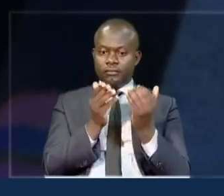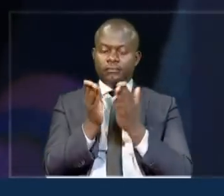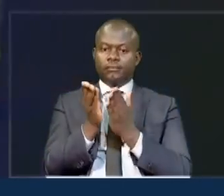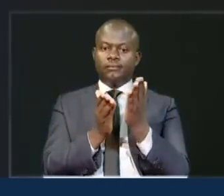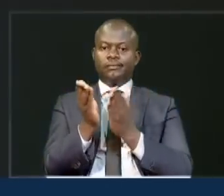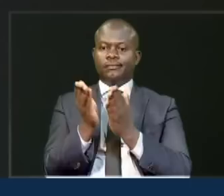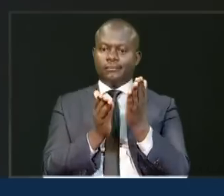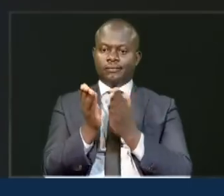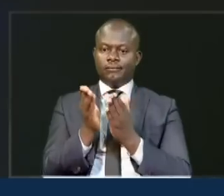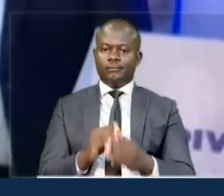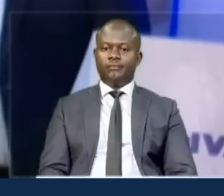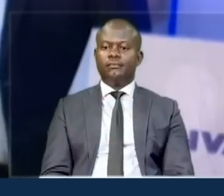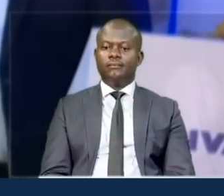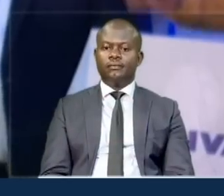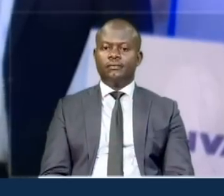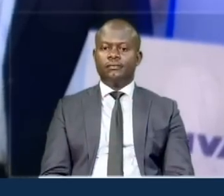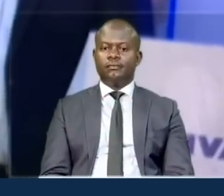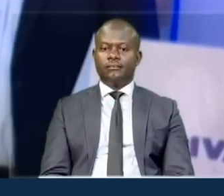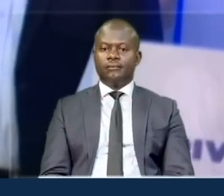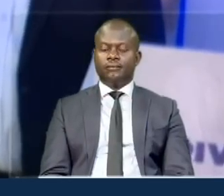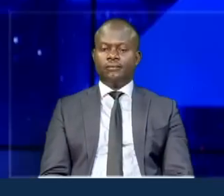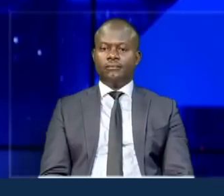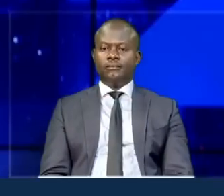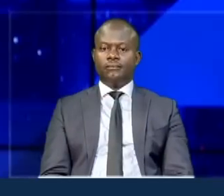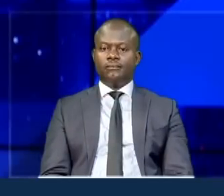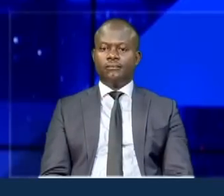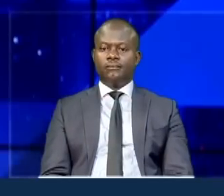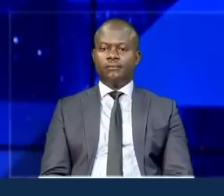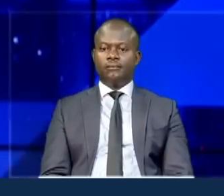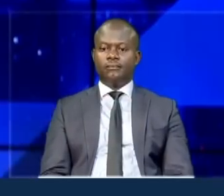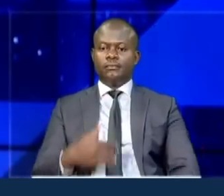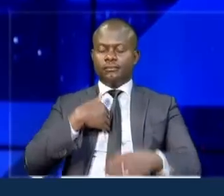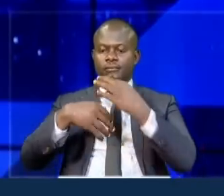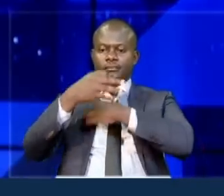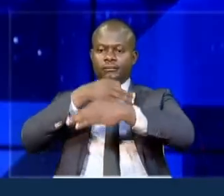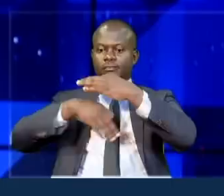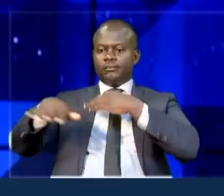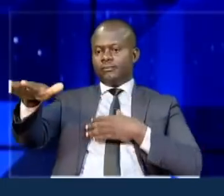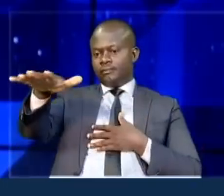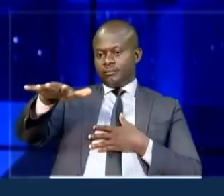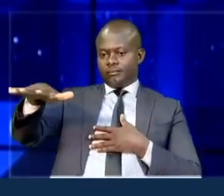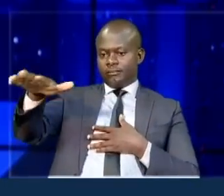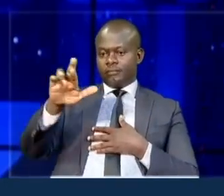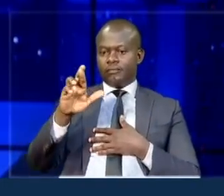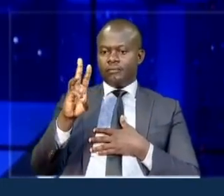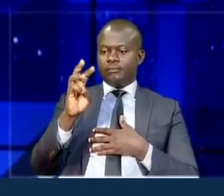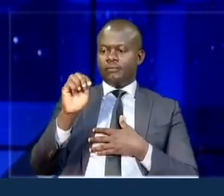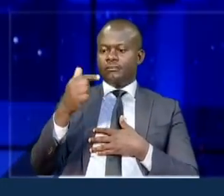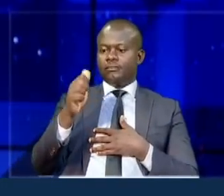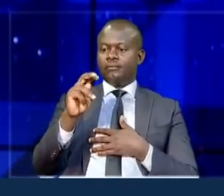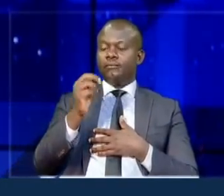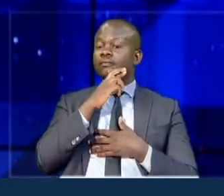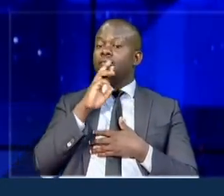serivisi. Uwitonde Providence Shadia, i Kigali. Abafite inganda mu cyanya cy'inganda cya Rwamagana, ubwo Minisitiri